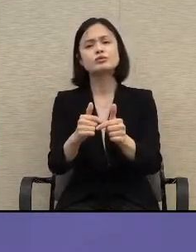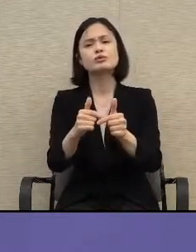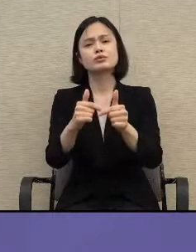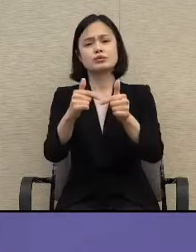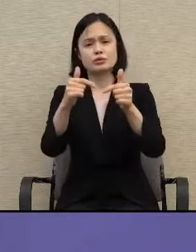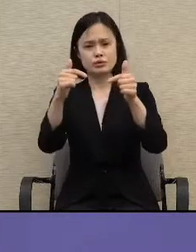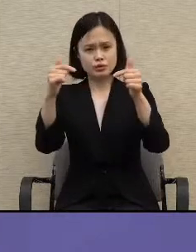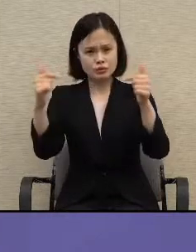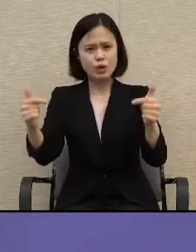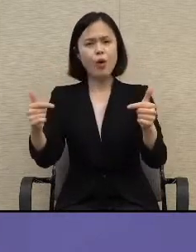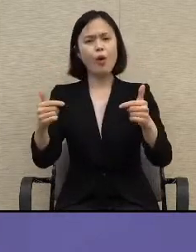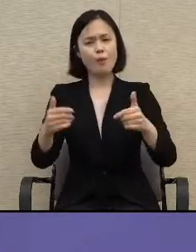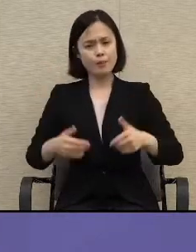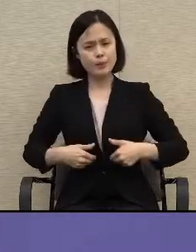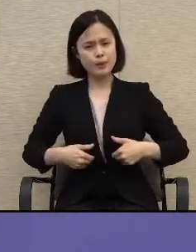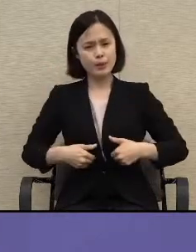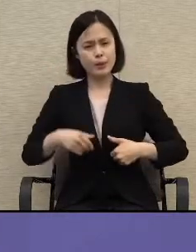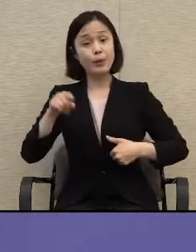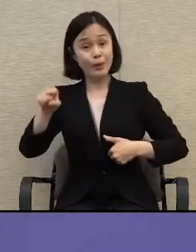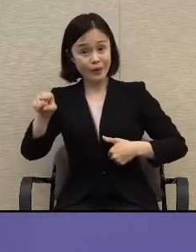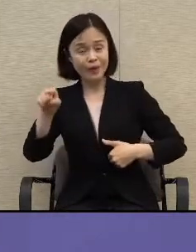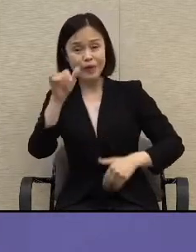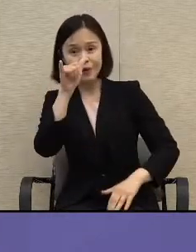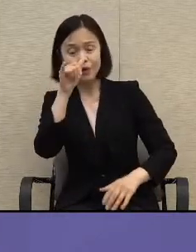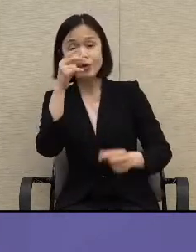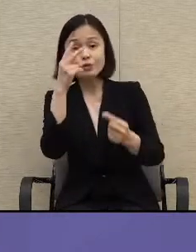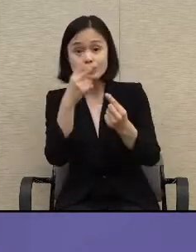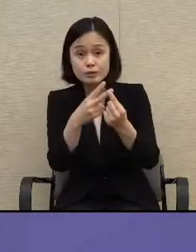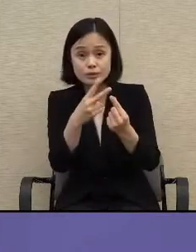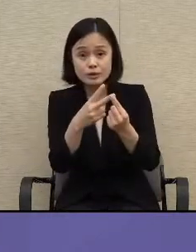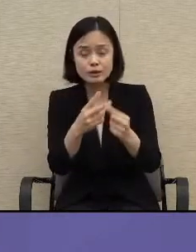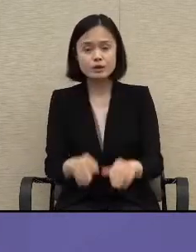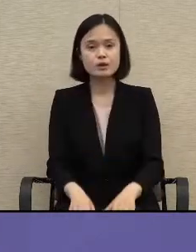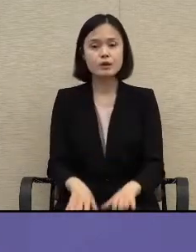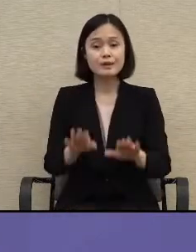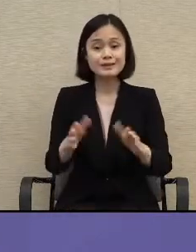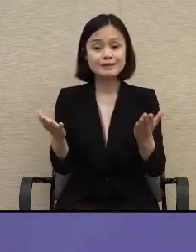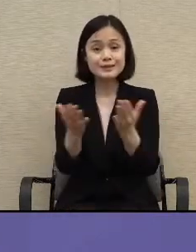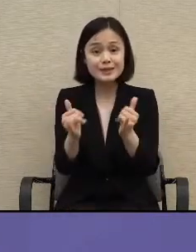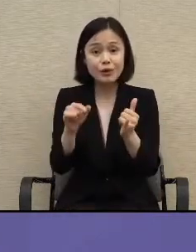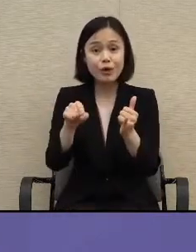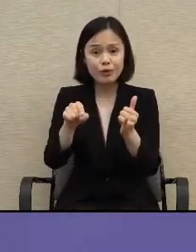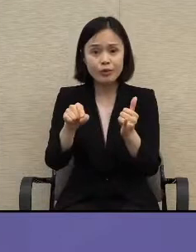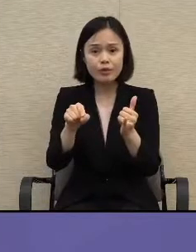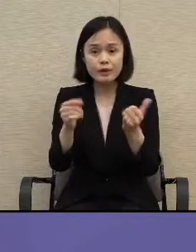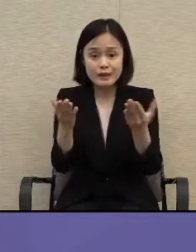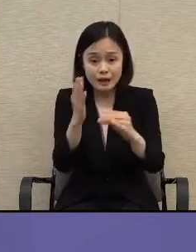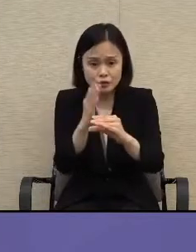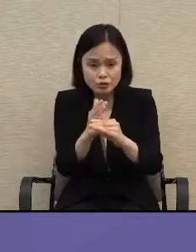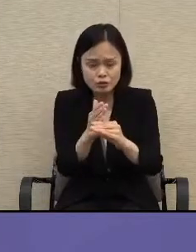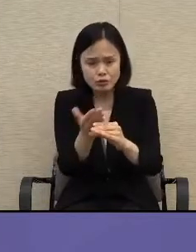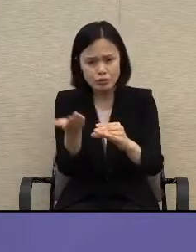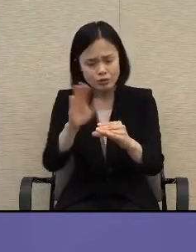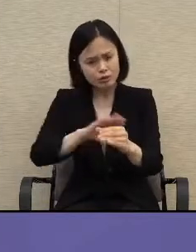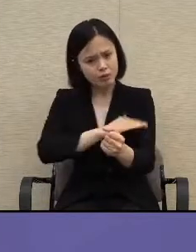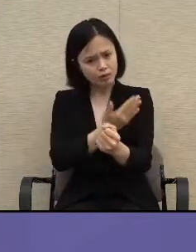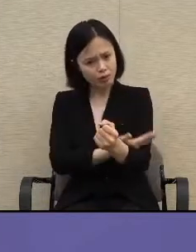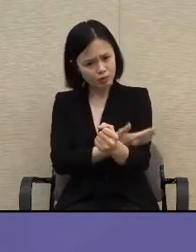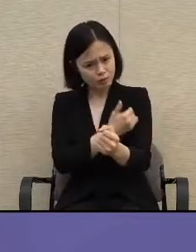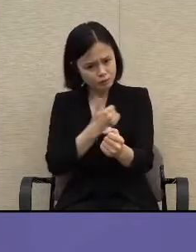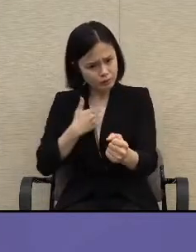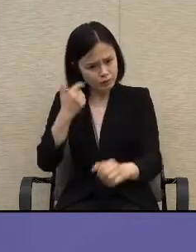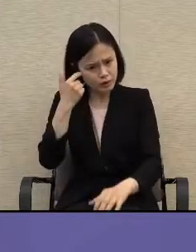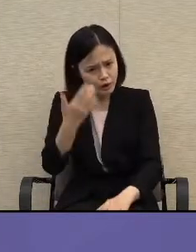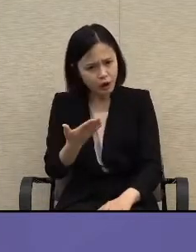규모들을 키워야 한다라는 정책적인 고민과 더불어서 현재 인력들의 역량들이 충분한가에 대한 의문들이